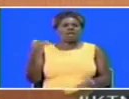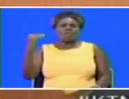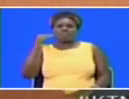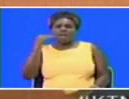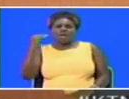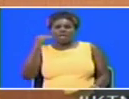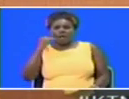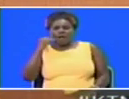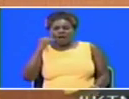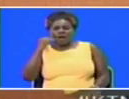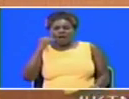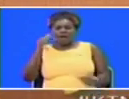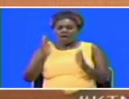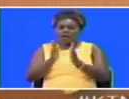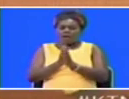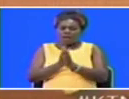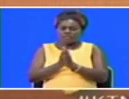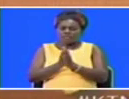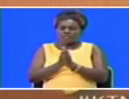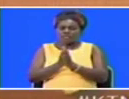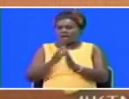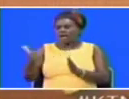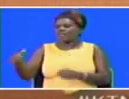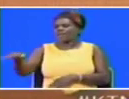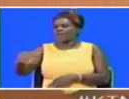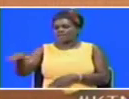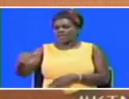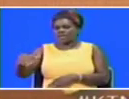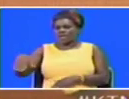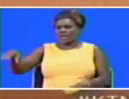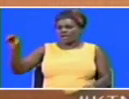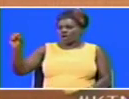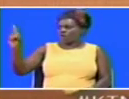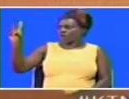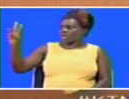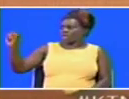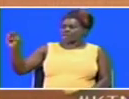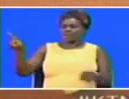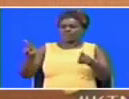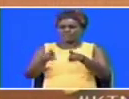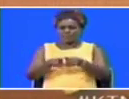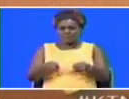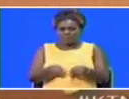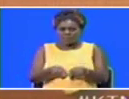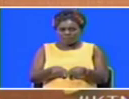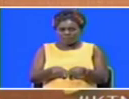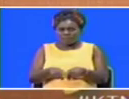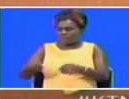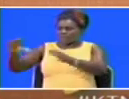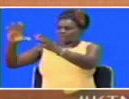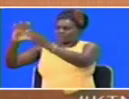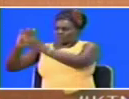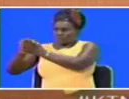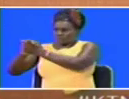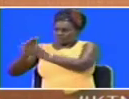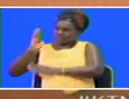kule na hata Katika mao ya Meng Ambo yaku ni Katika chama Cha odm na vile vile Katika chama Cha jubile lakini moja